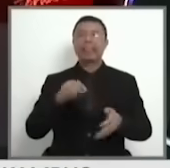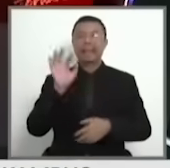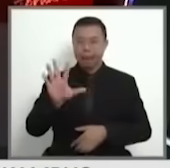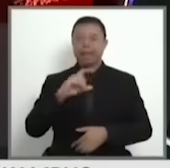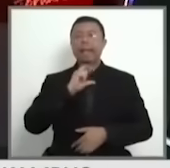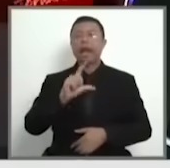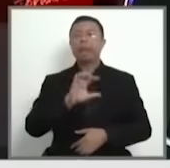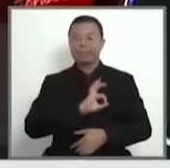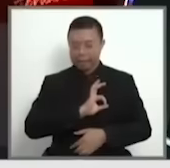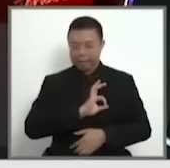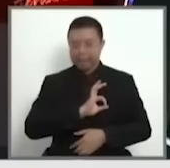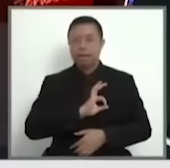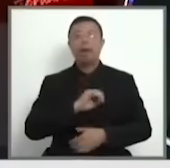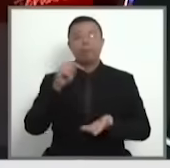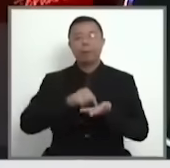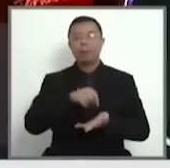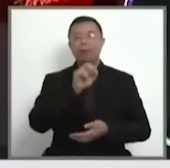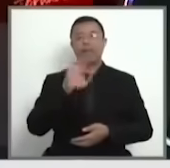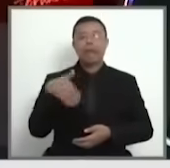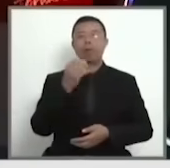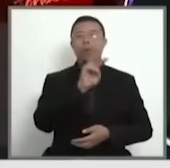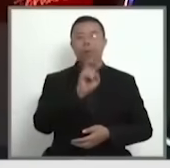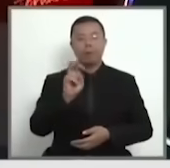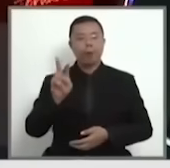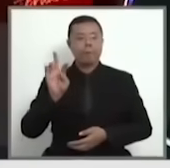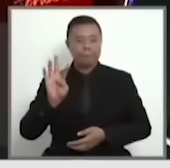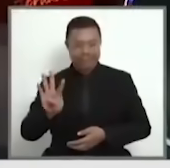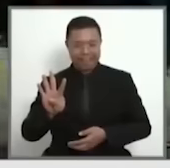kelima calon presiden Pemilu tahun